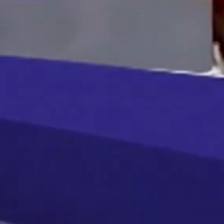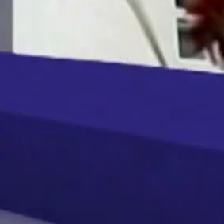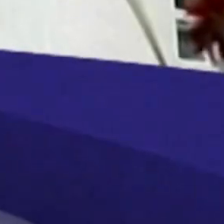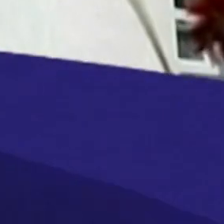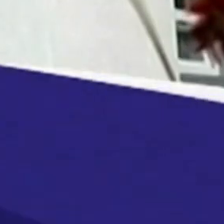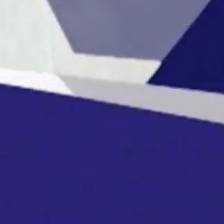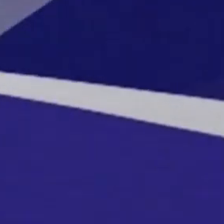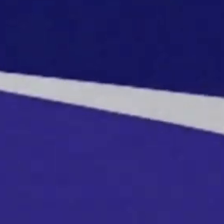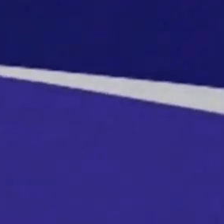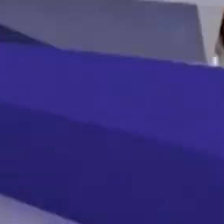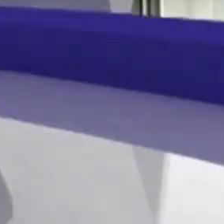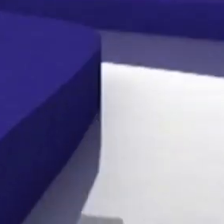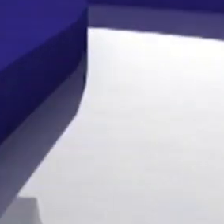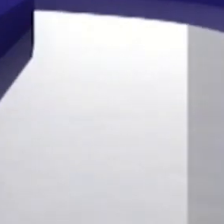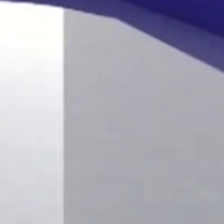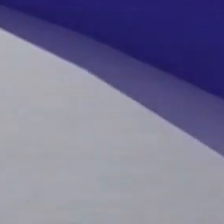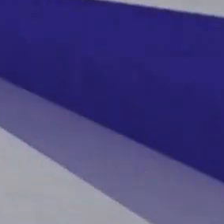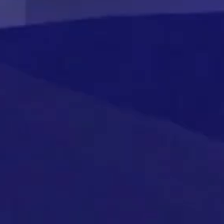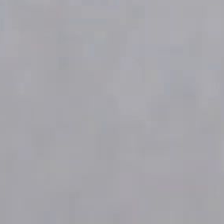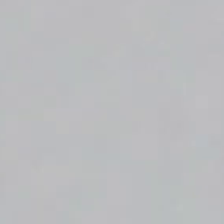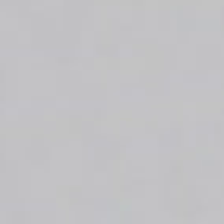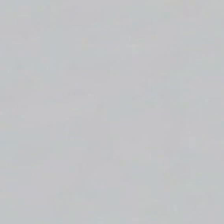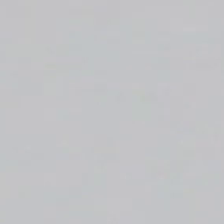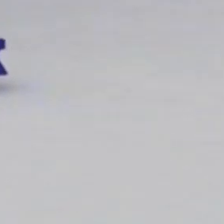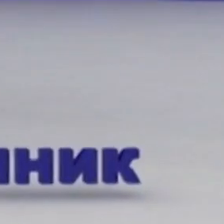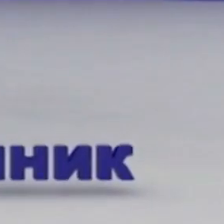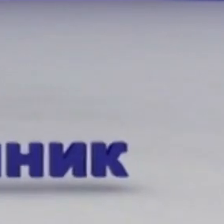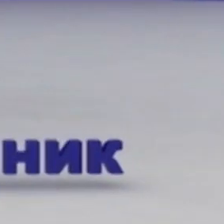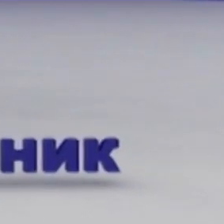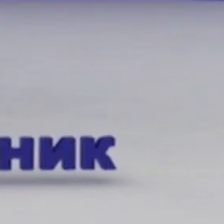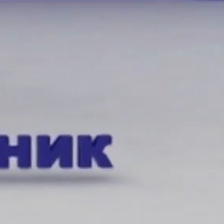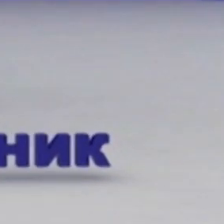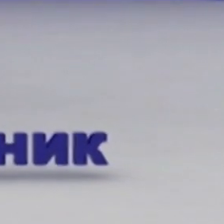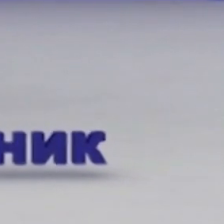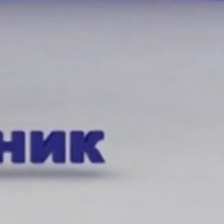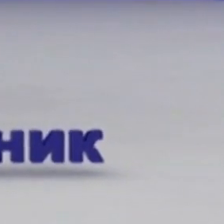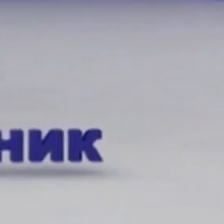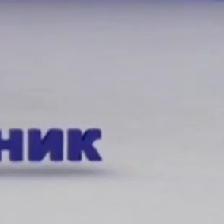Партнер показу прогнозу погоди – мережа аптек Віса, ваш надійний помічник.